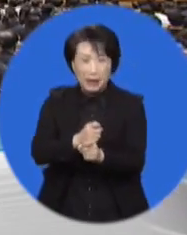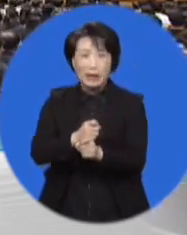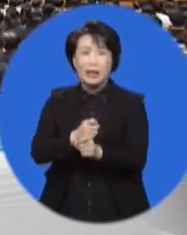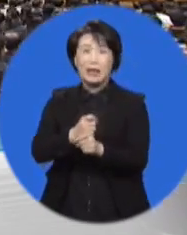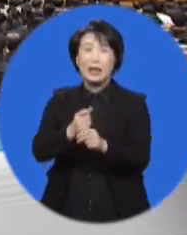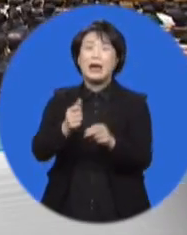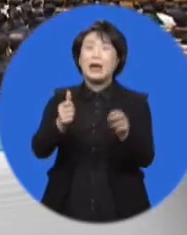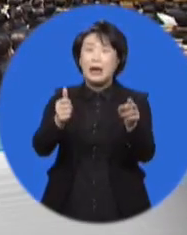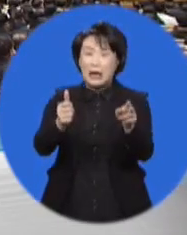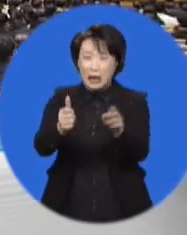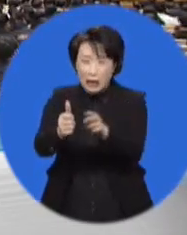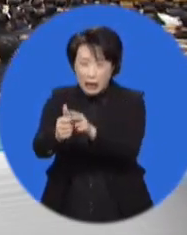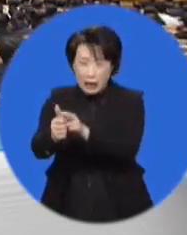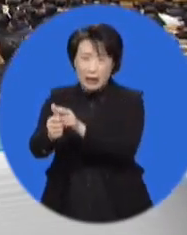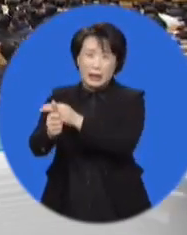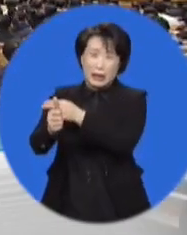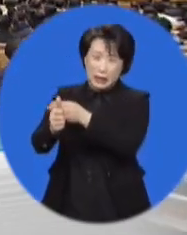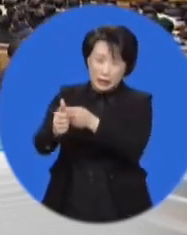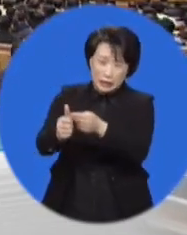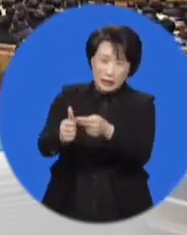원수들의